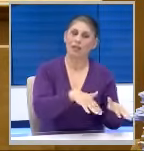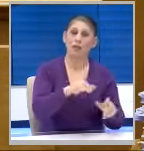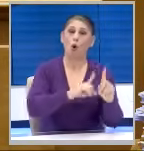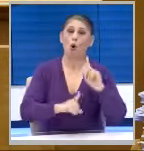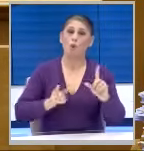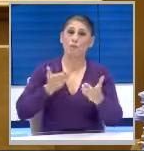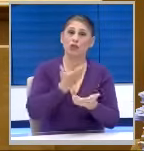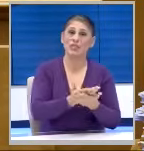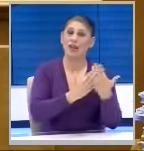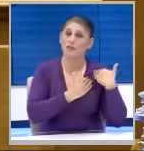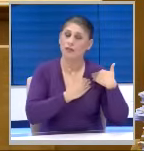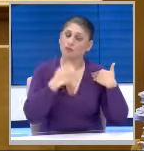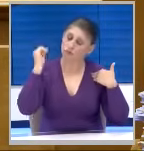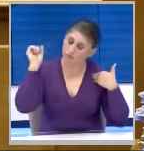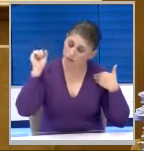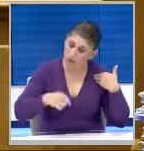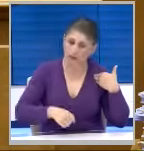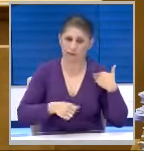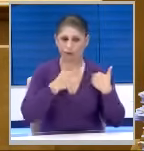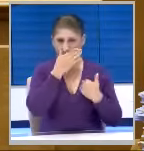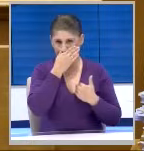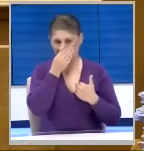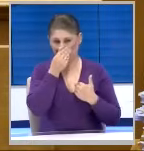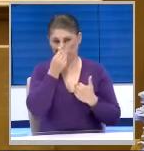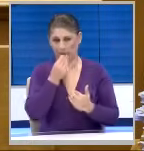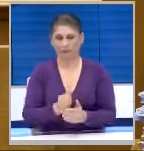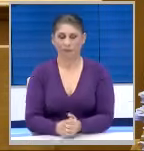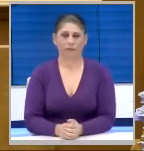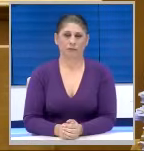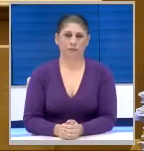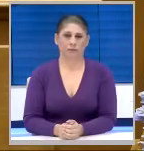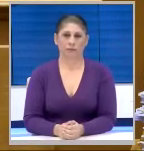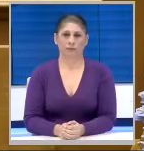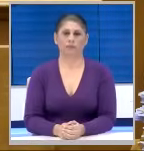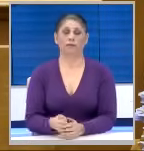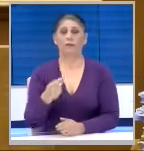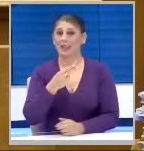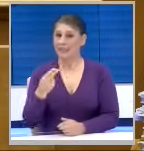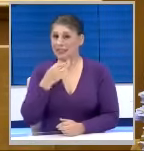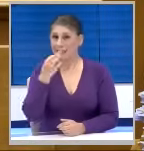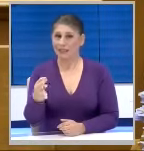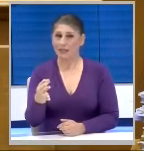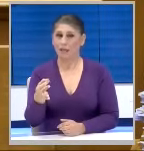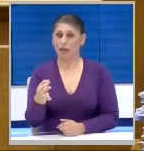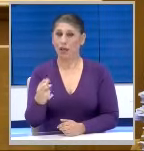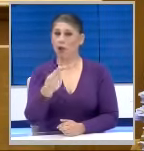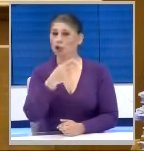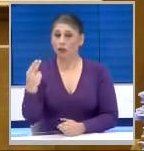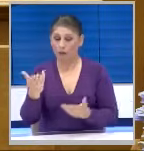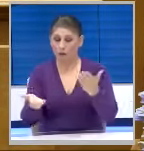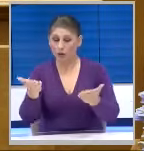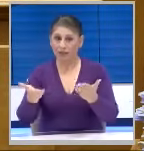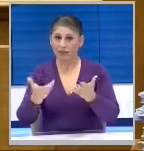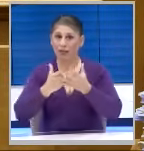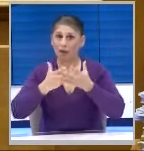ευθύνες ναι σας είπε ότι το ζήτημα που κρίνετε είναι η μεγάλη σας παράταξη που